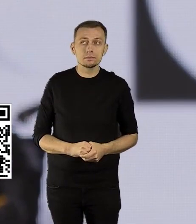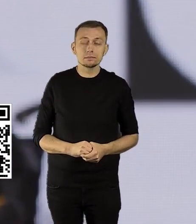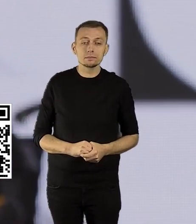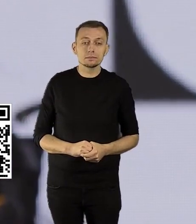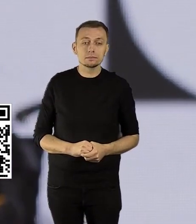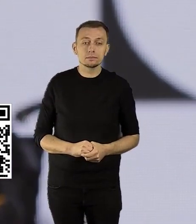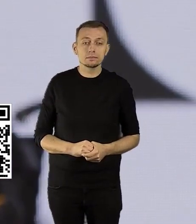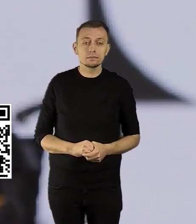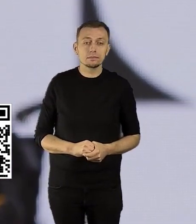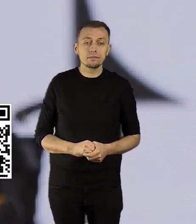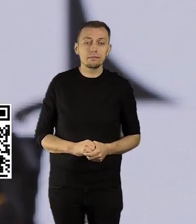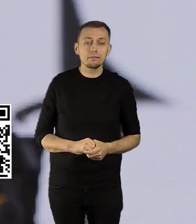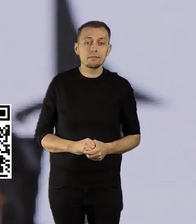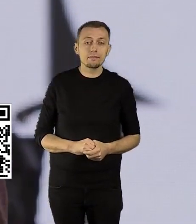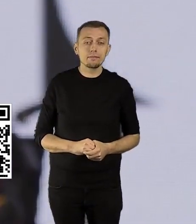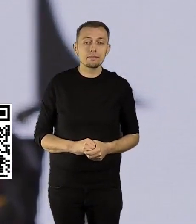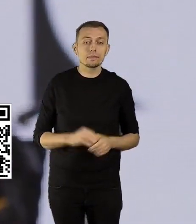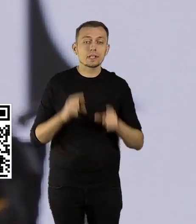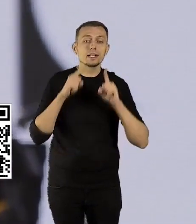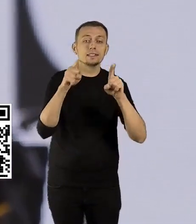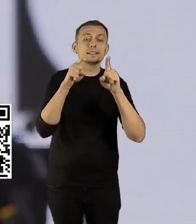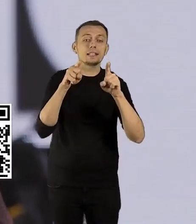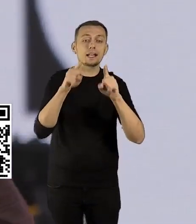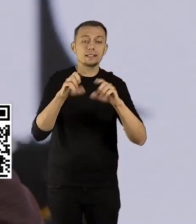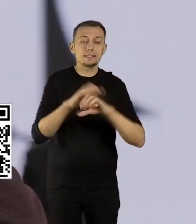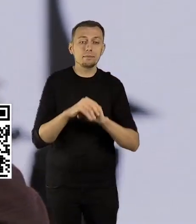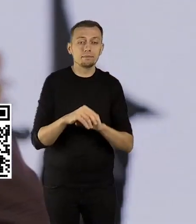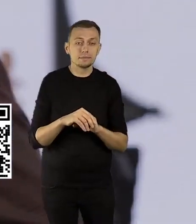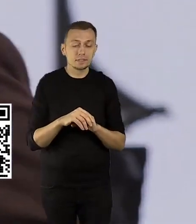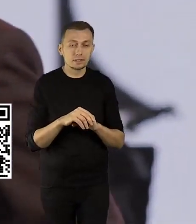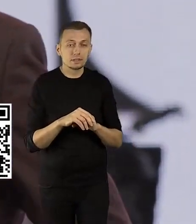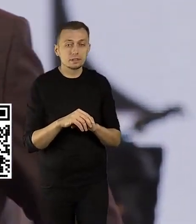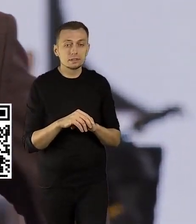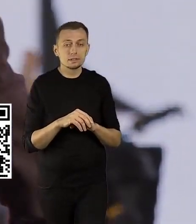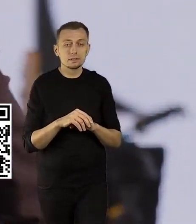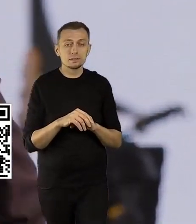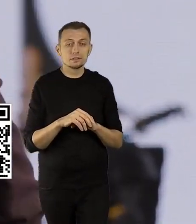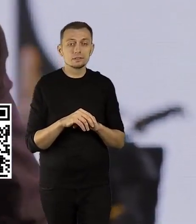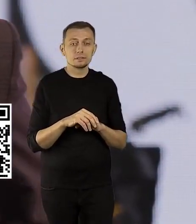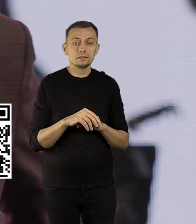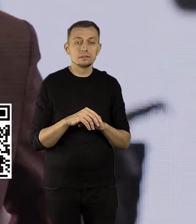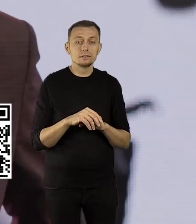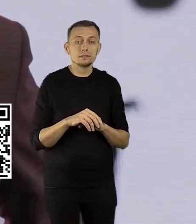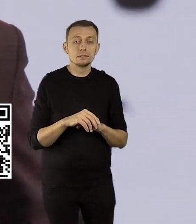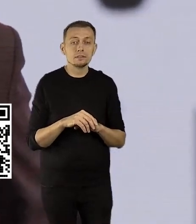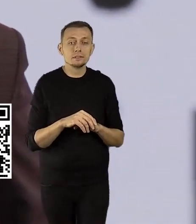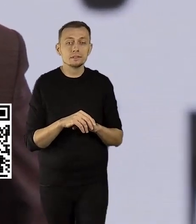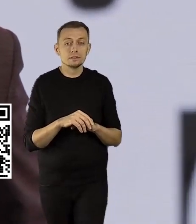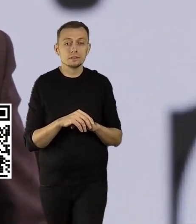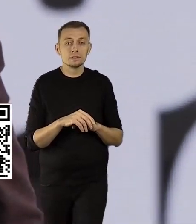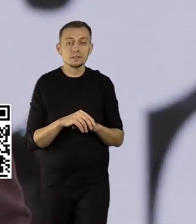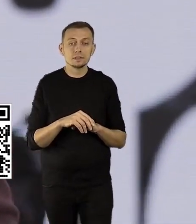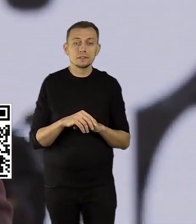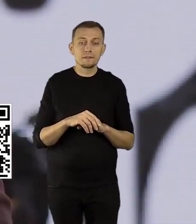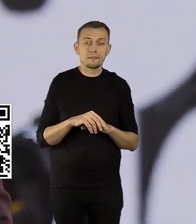Wiecie, do czego was zachęcam? Tam jest taka pod filmikami. Wyświetliła wam się reklama.